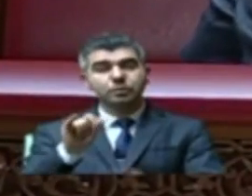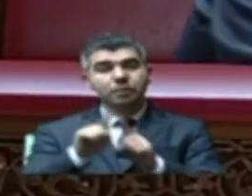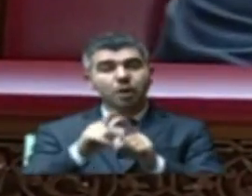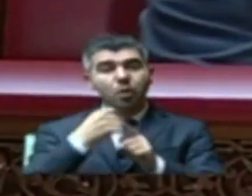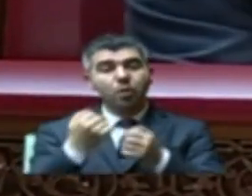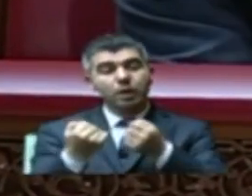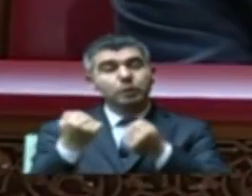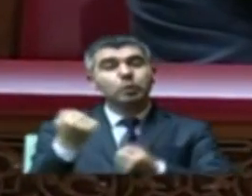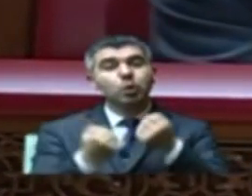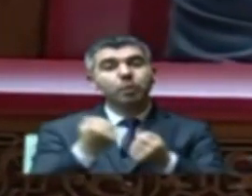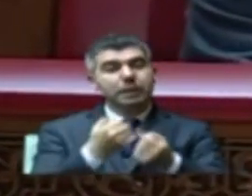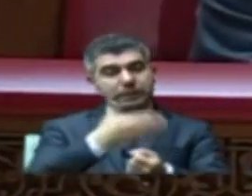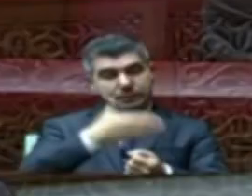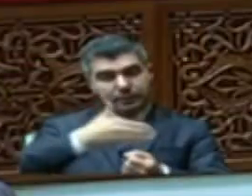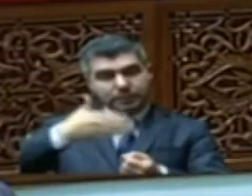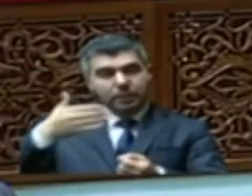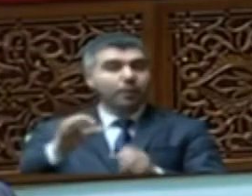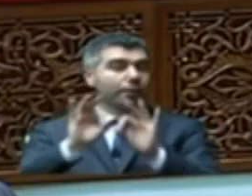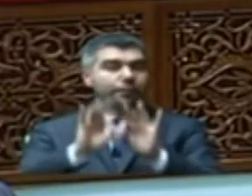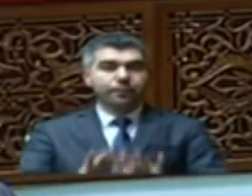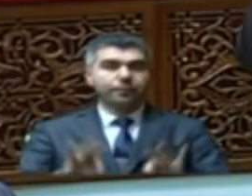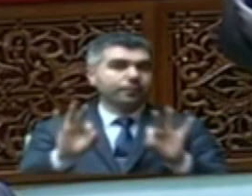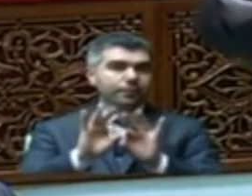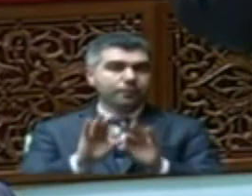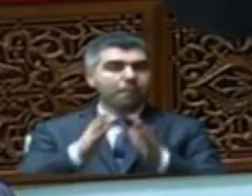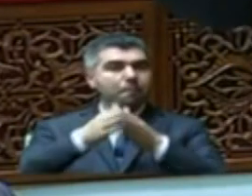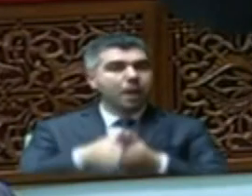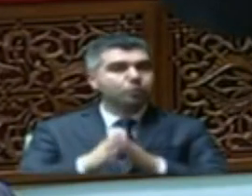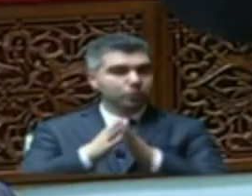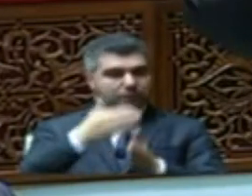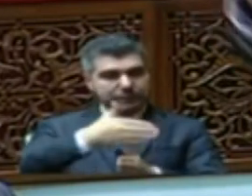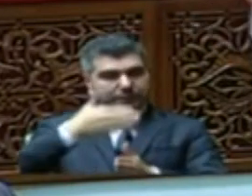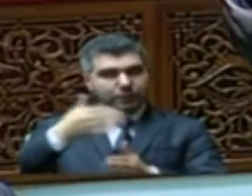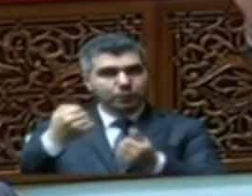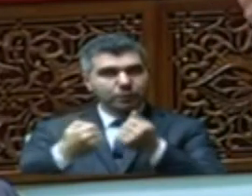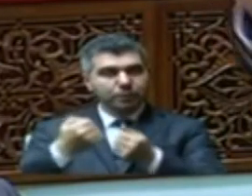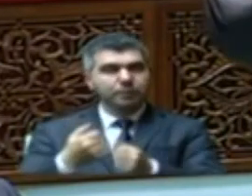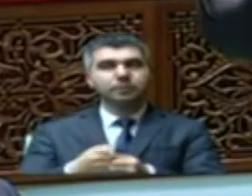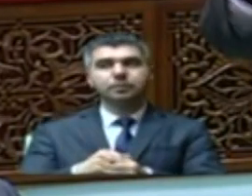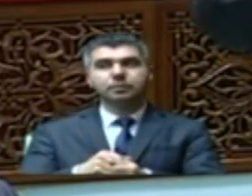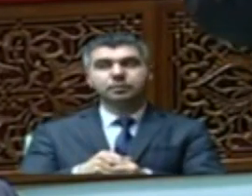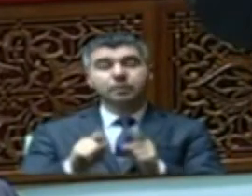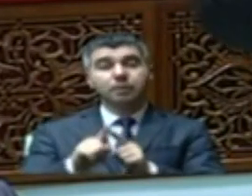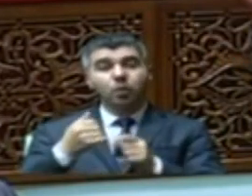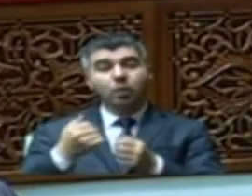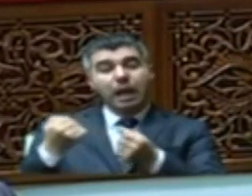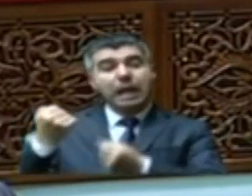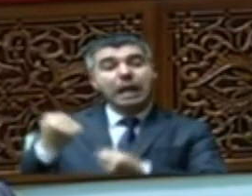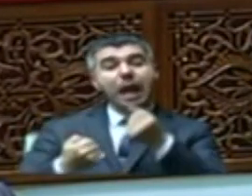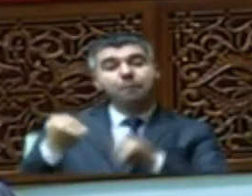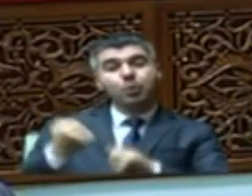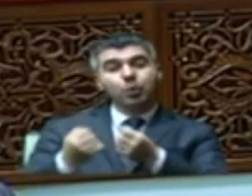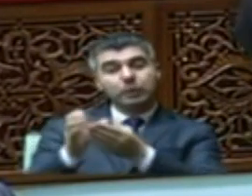ما كاينش اللي هو موقف ديال السيارات، ما كاينش اللي كيبقاو تيجبروا الشاحنات، تيبقاو